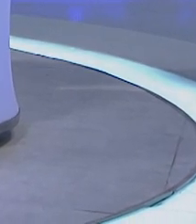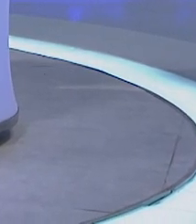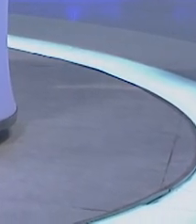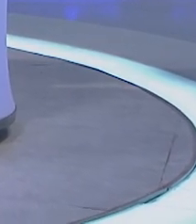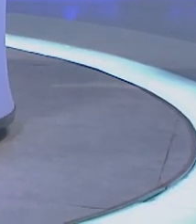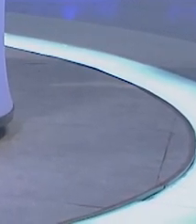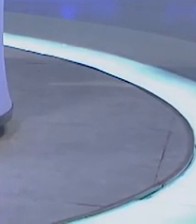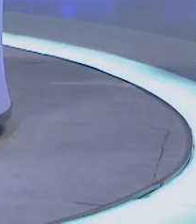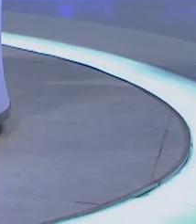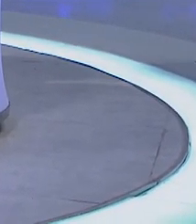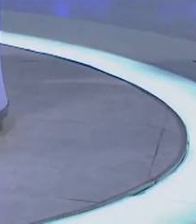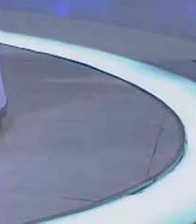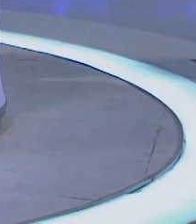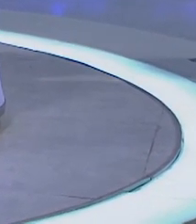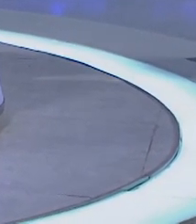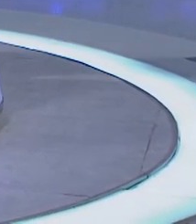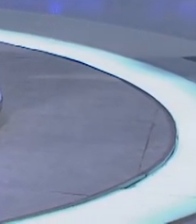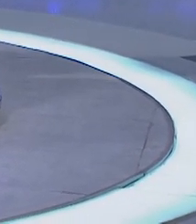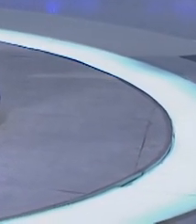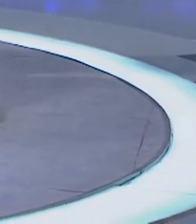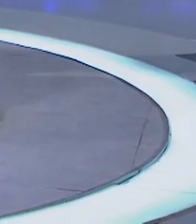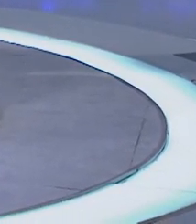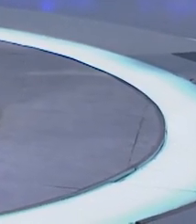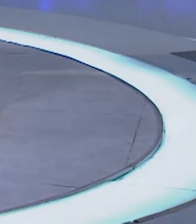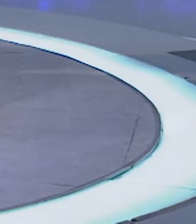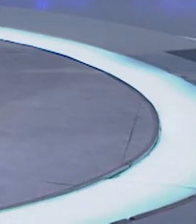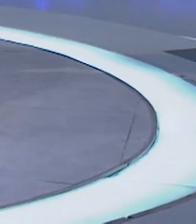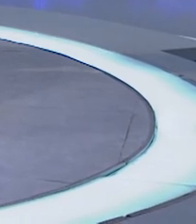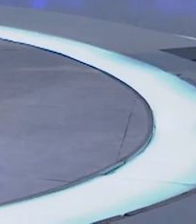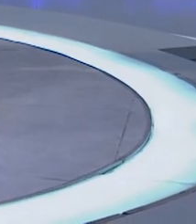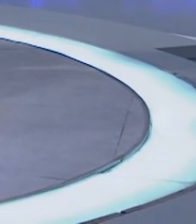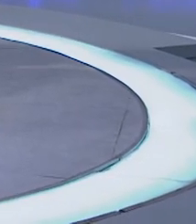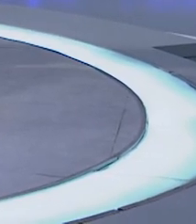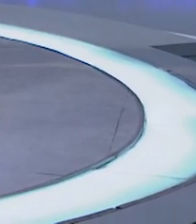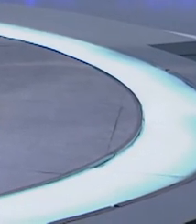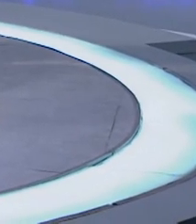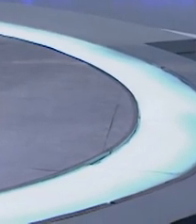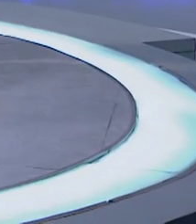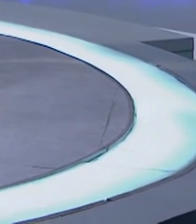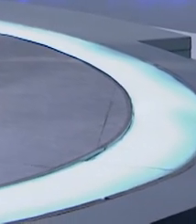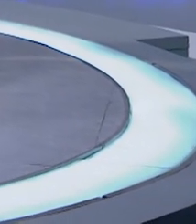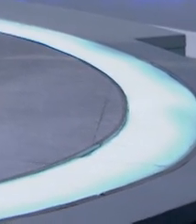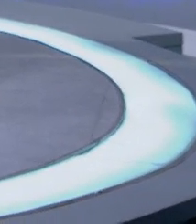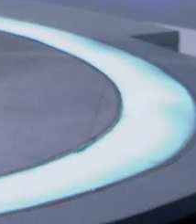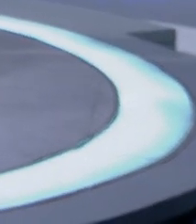Эрхэм үзэгчдээ бид та бүхэнд цагийн хүрд мэдээллийн хөтөлбөрийн даваа гарагийн дугаараа үзүүллээ. Та бүхний энэ 7 өдрийн ажил үйлсэд амжилт хүсье.